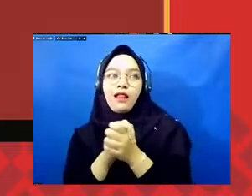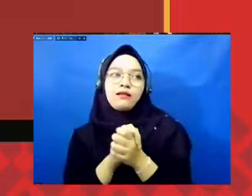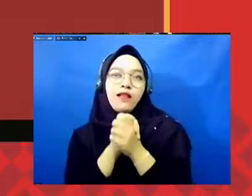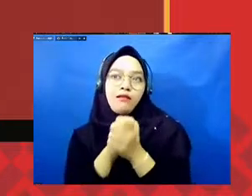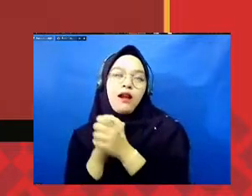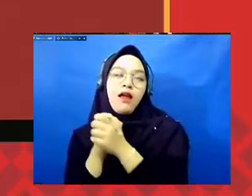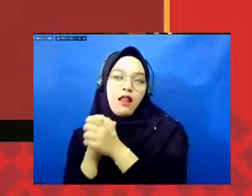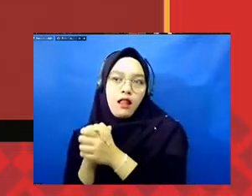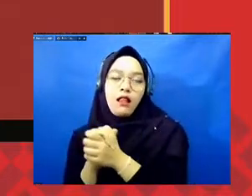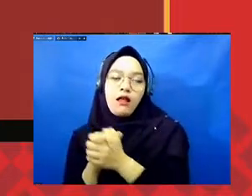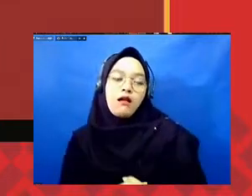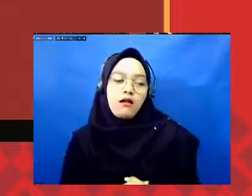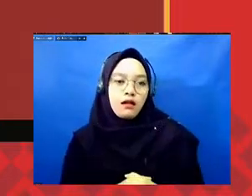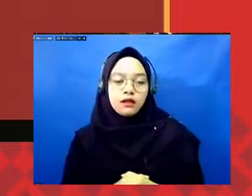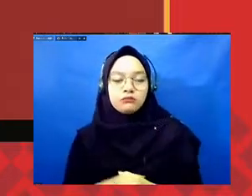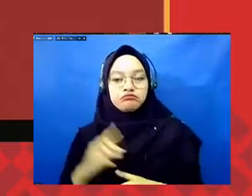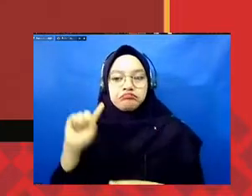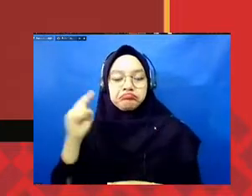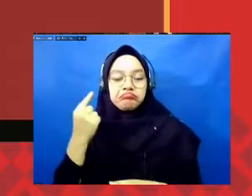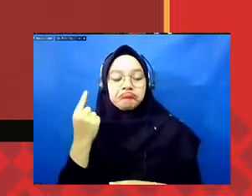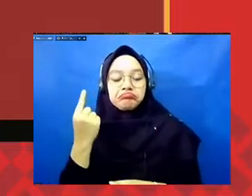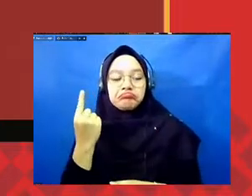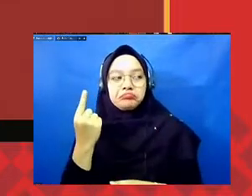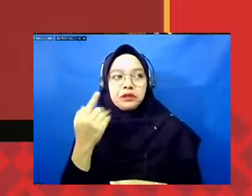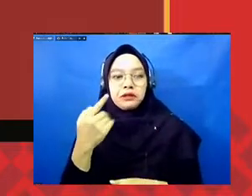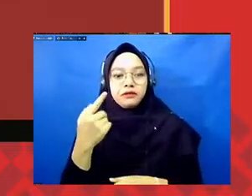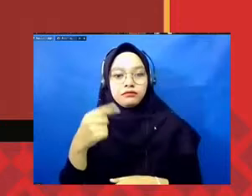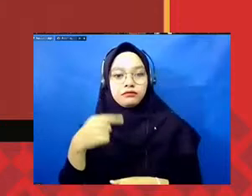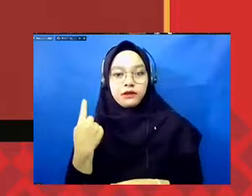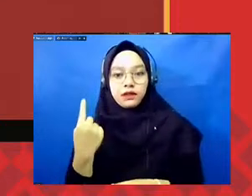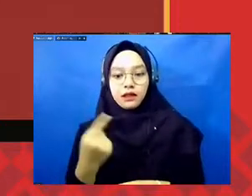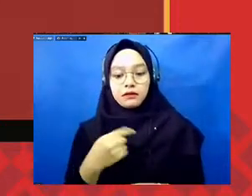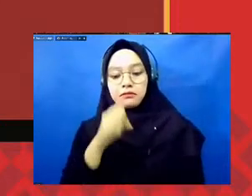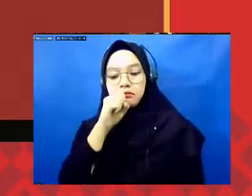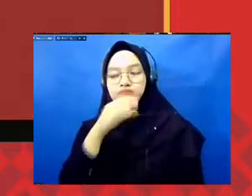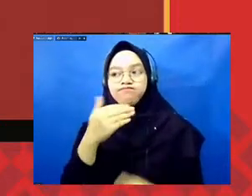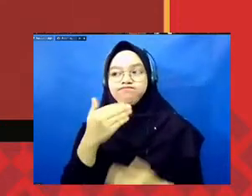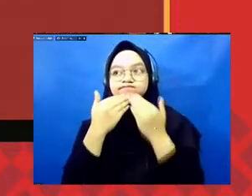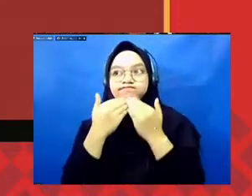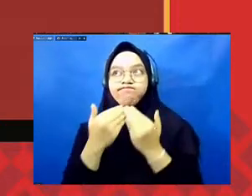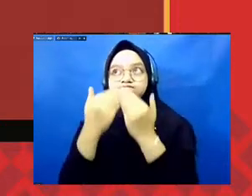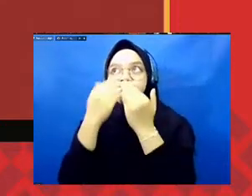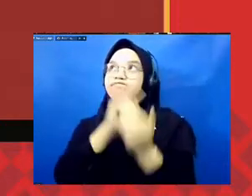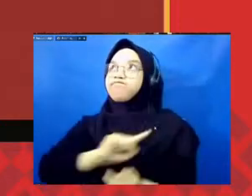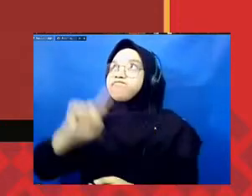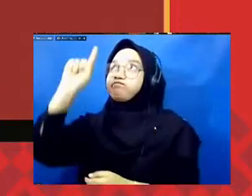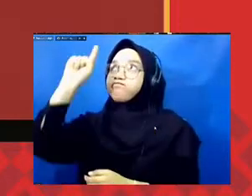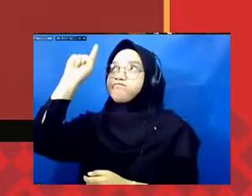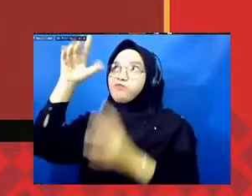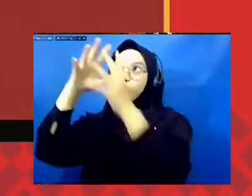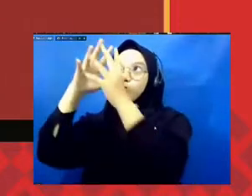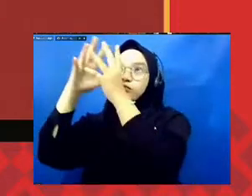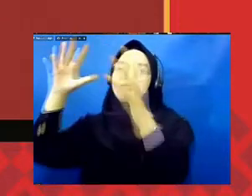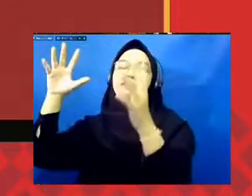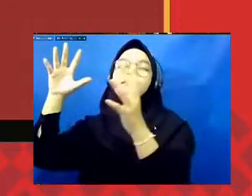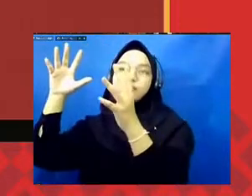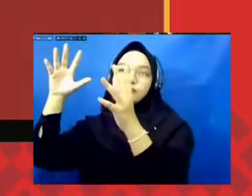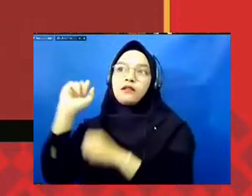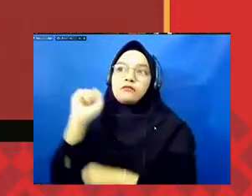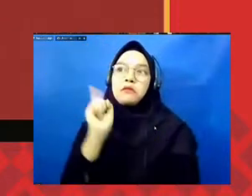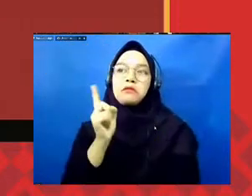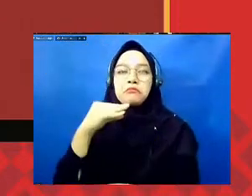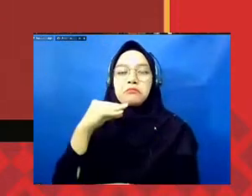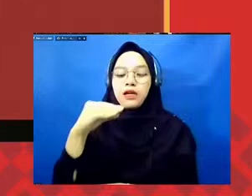Ini pertama-tama kita panjatkan puji syukur kehadirat Tuhan Yang Maha Esa bahwa pagi